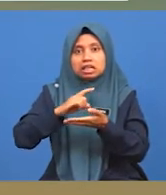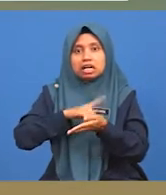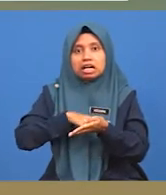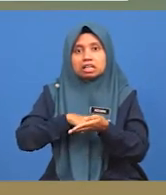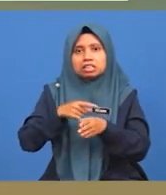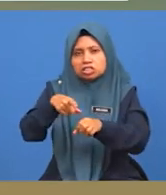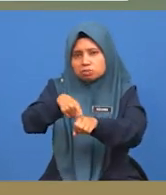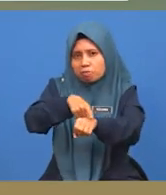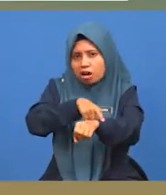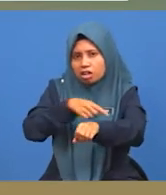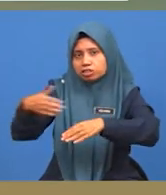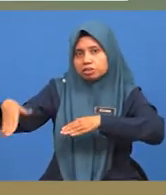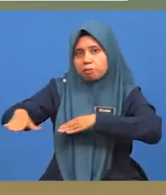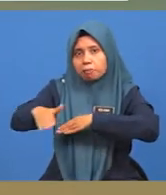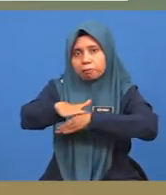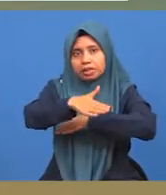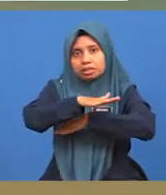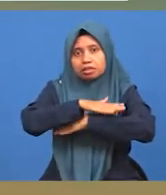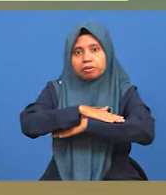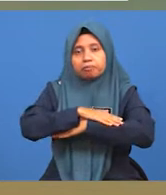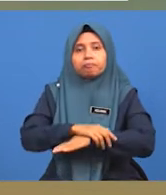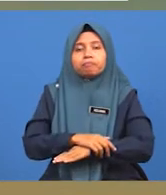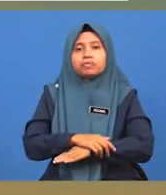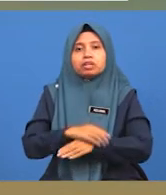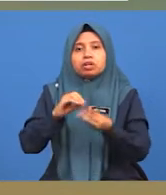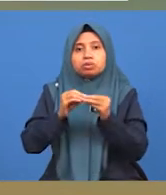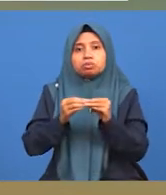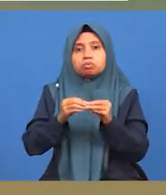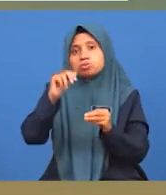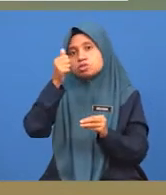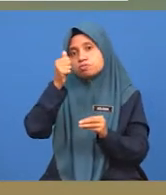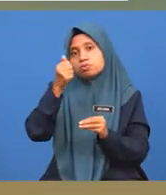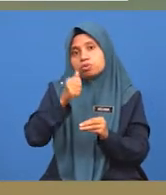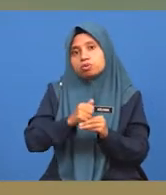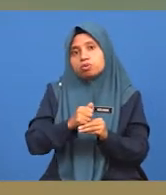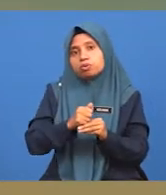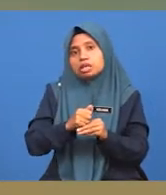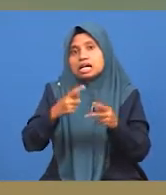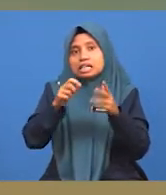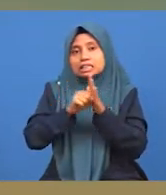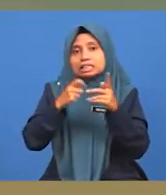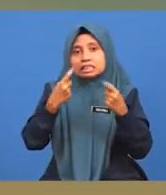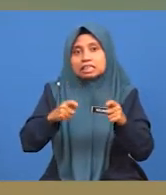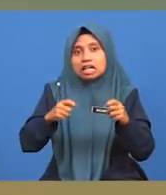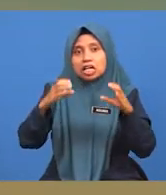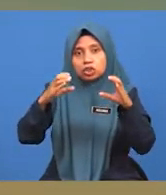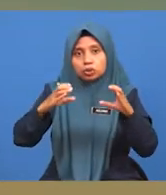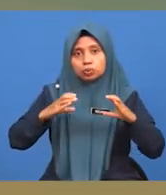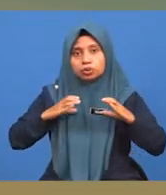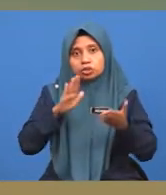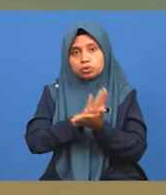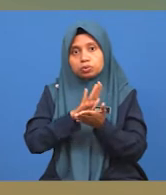cengkerang di sepanjang pantai. Isi ke-10, setelah cuti